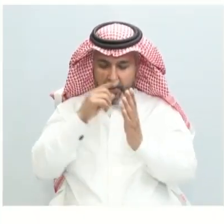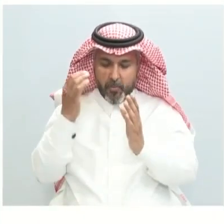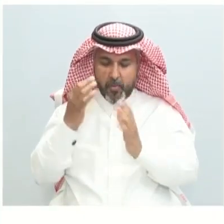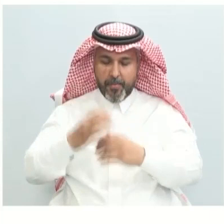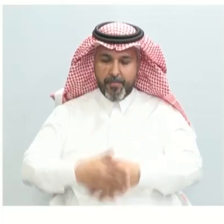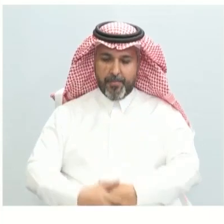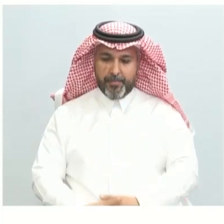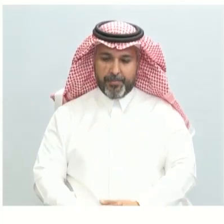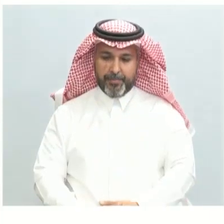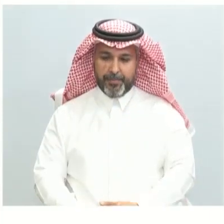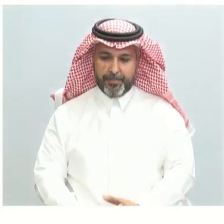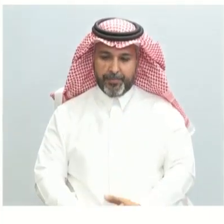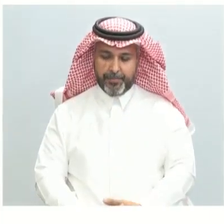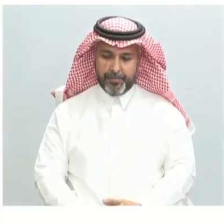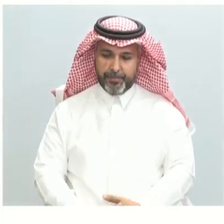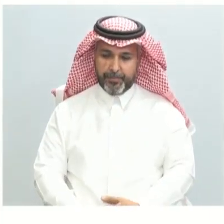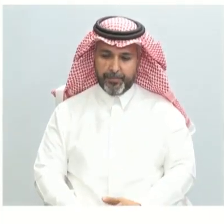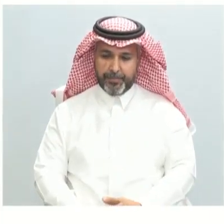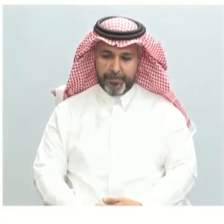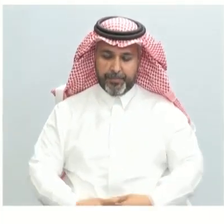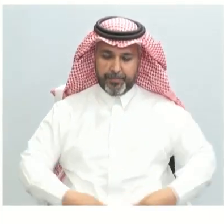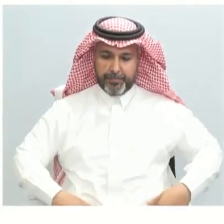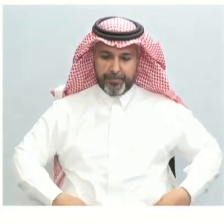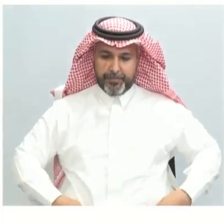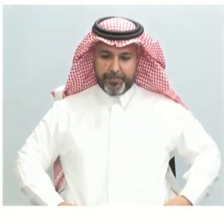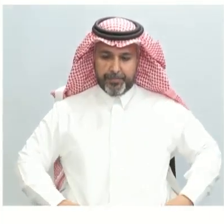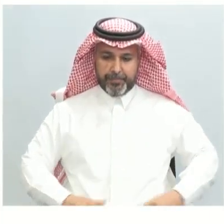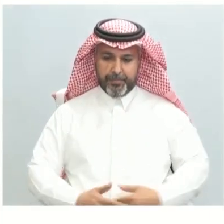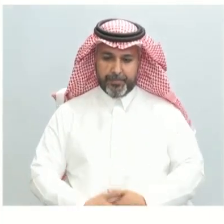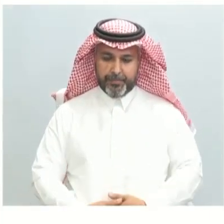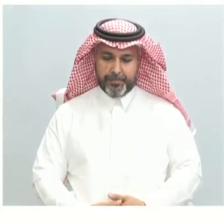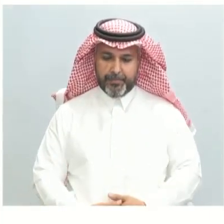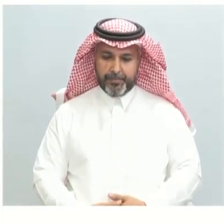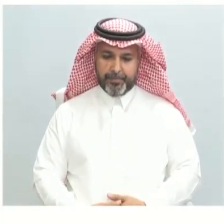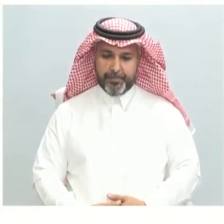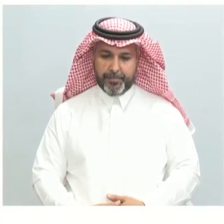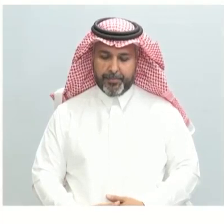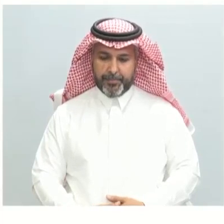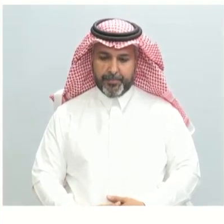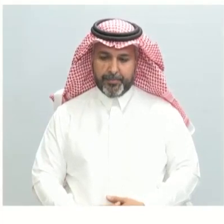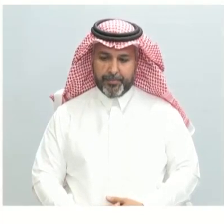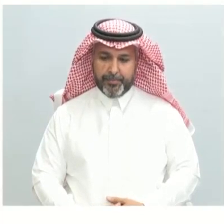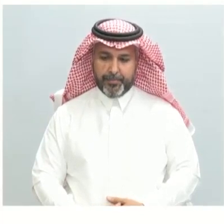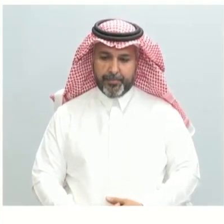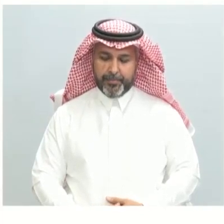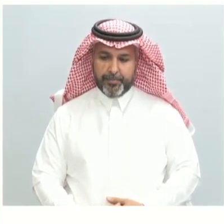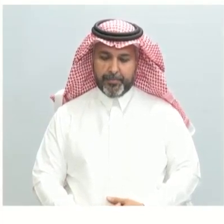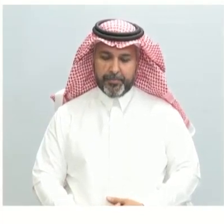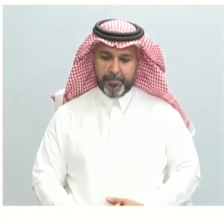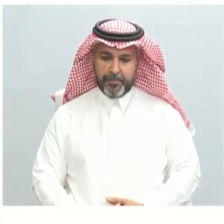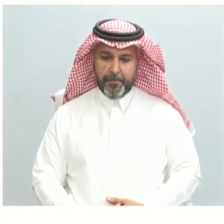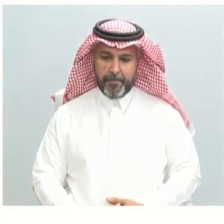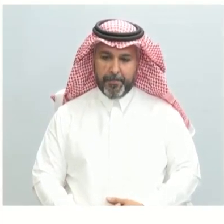ويكون باحترام الانظمه والمحافظه على سلامه المنشات العام والمرافق العامه